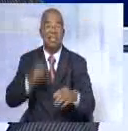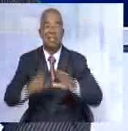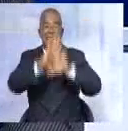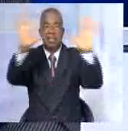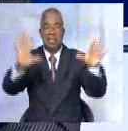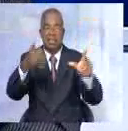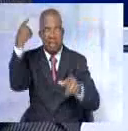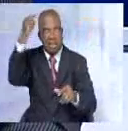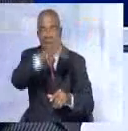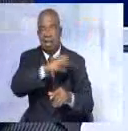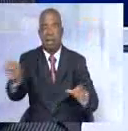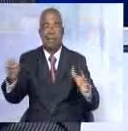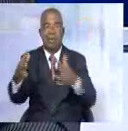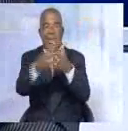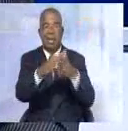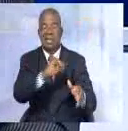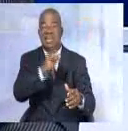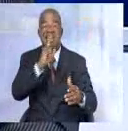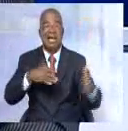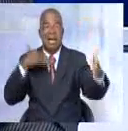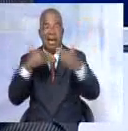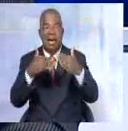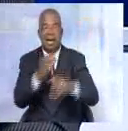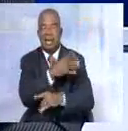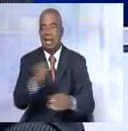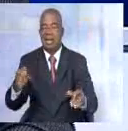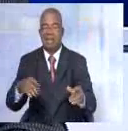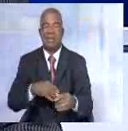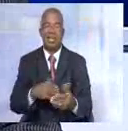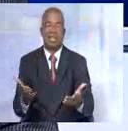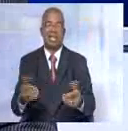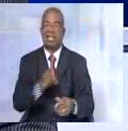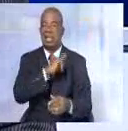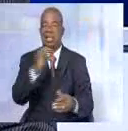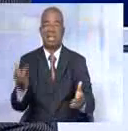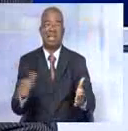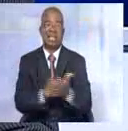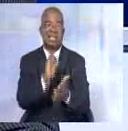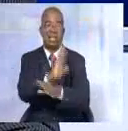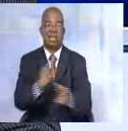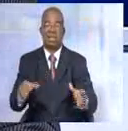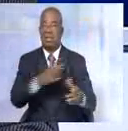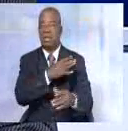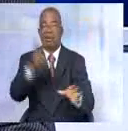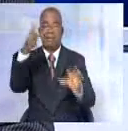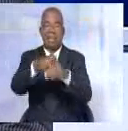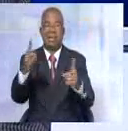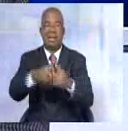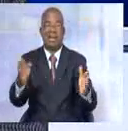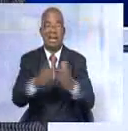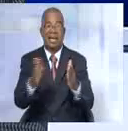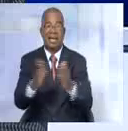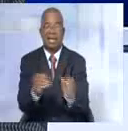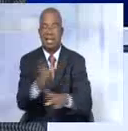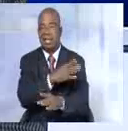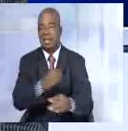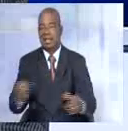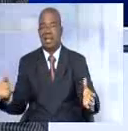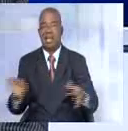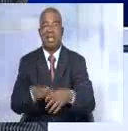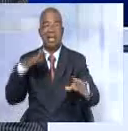les États-Unis d'Amérique, est arrivé à New York où il prendra part à la 68e session de l'Assemblée générale des Nations